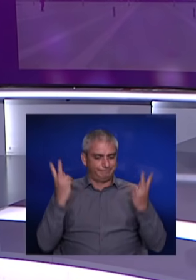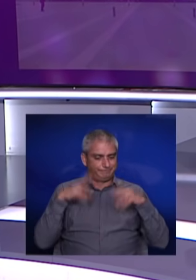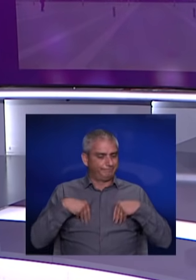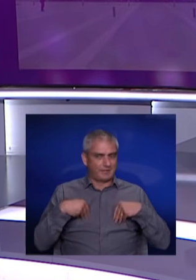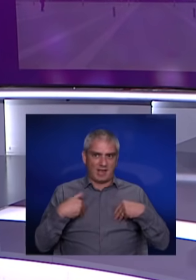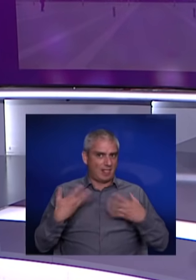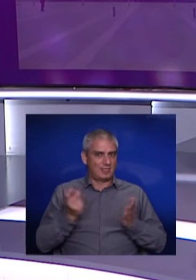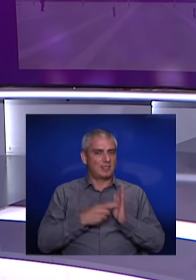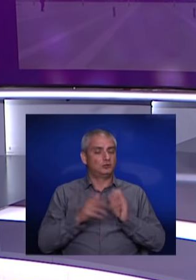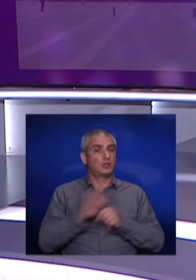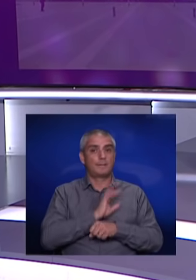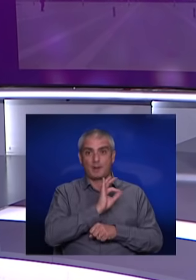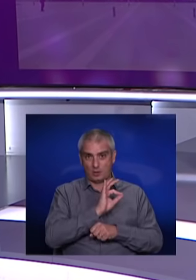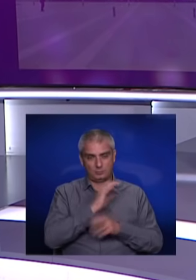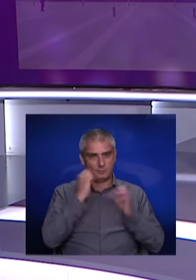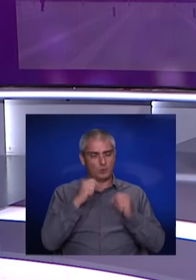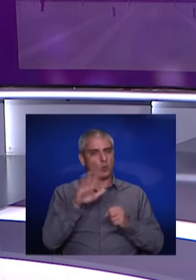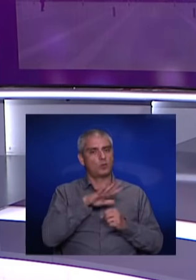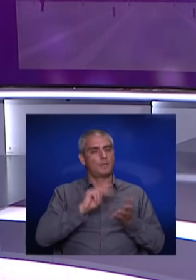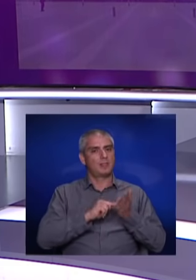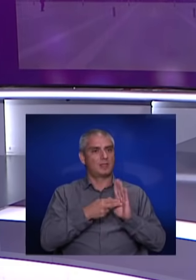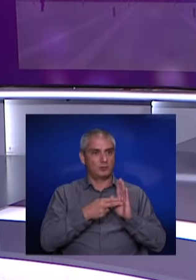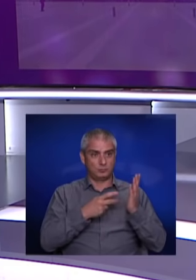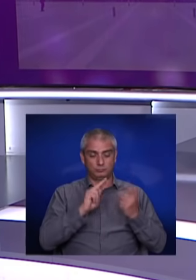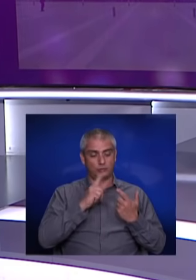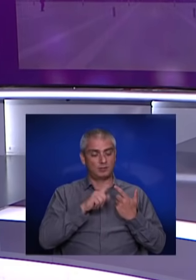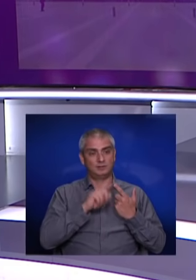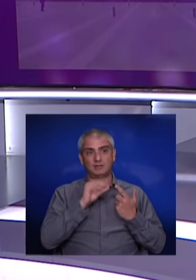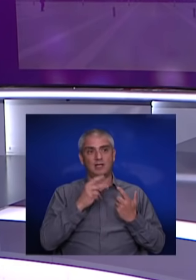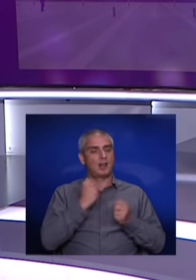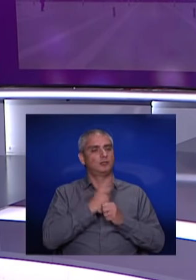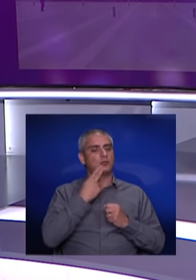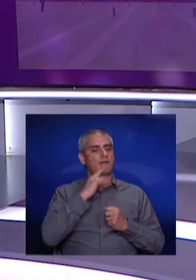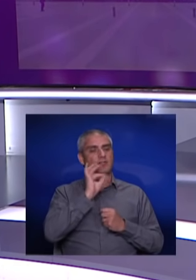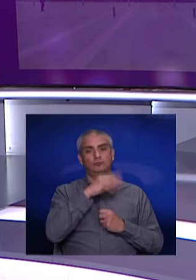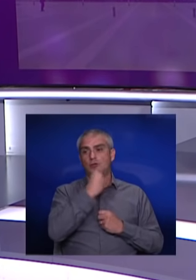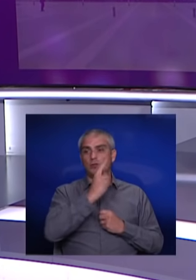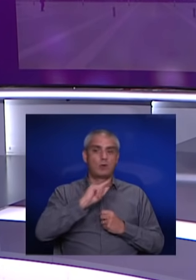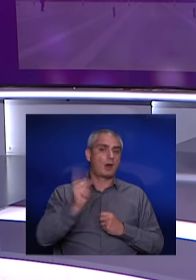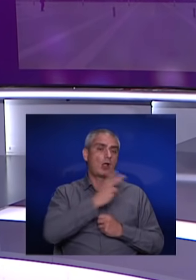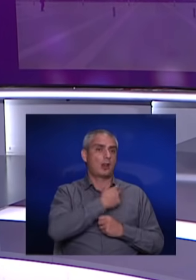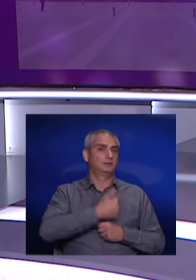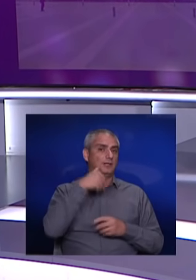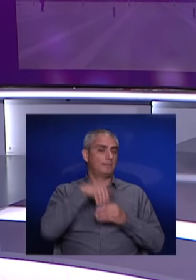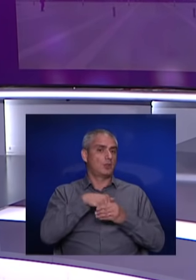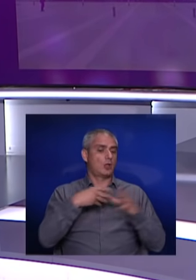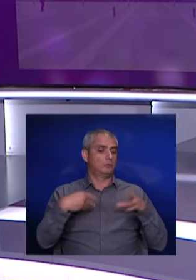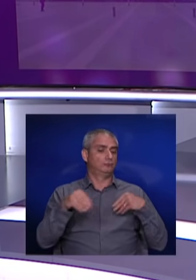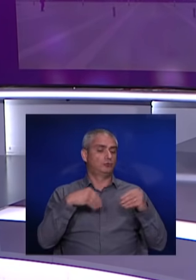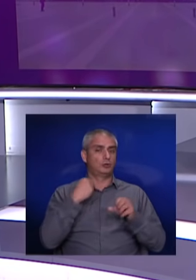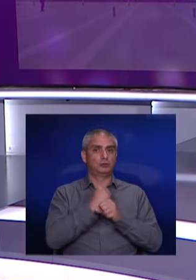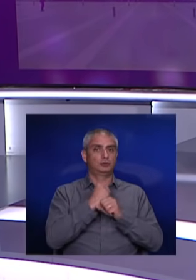לדרישות המלאות שלהם, בטח בתחומי התכנון. שני, צריך למלא את ההבטחות שניתנו לכל השרים במסגרת הפשרות שנעשו